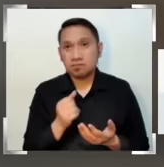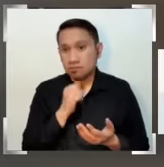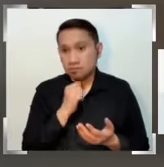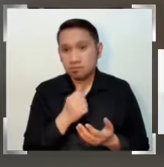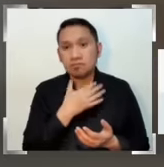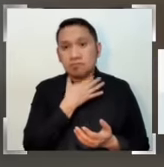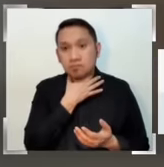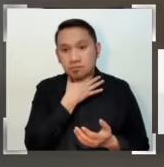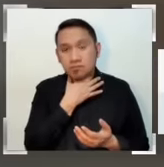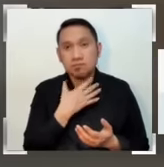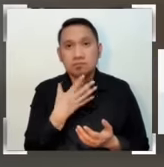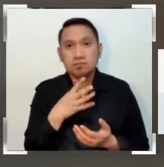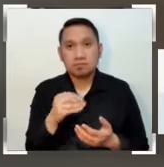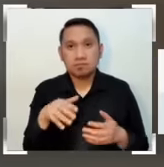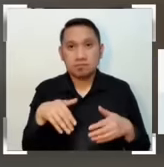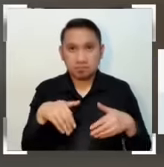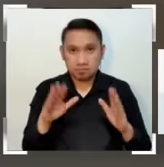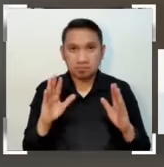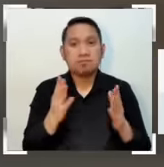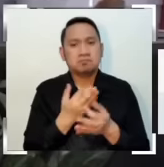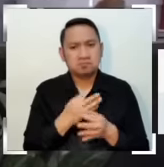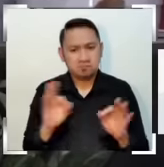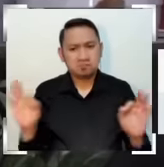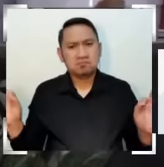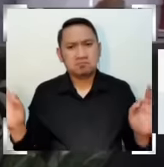Talagang pinapaalpas namin siya. Para